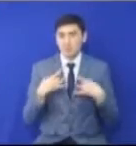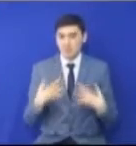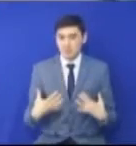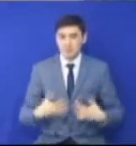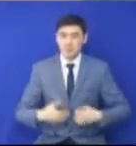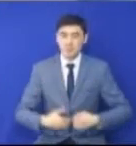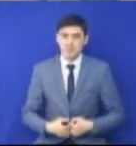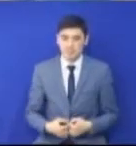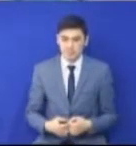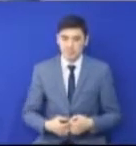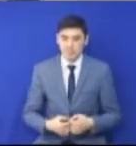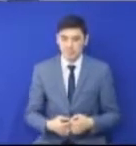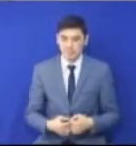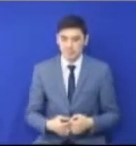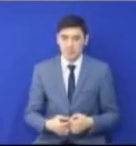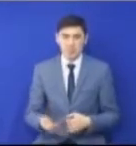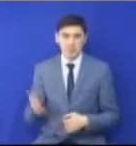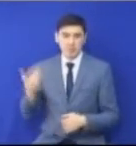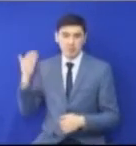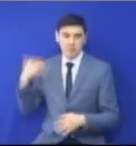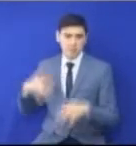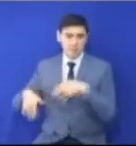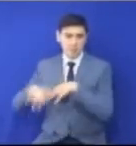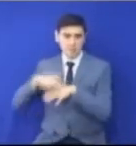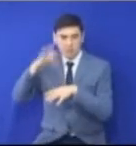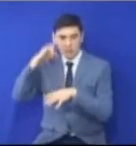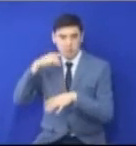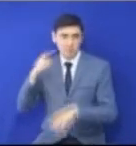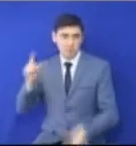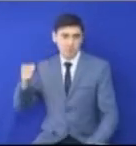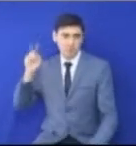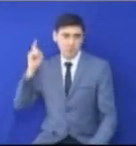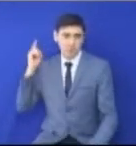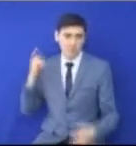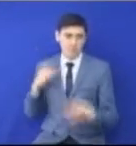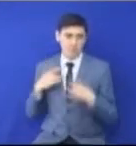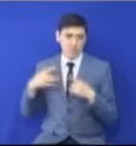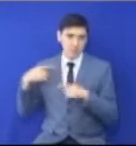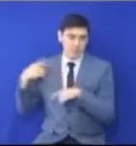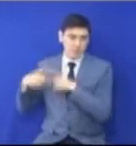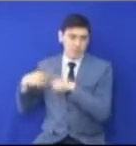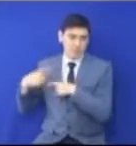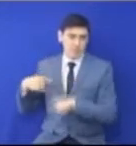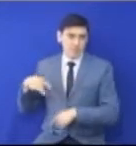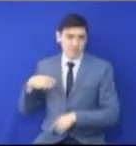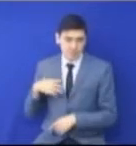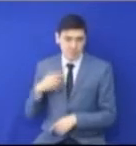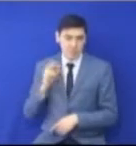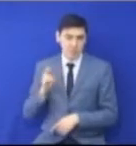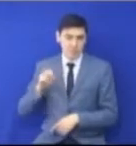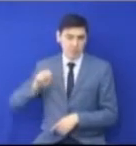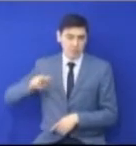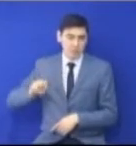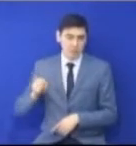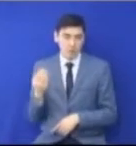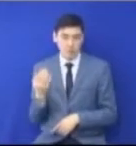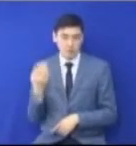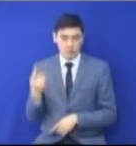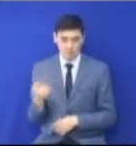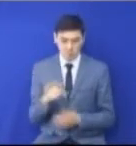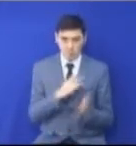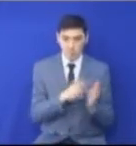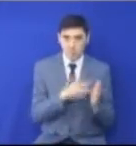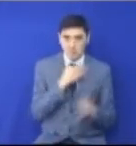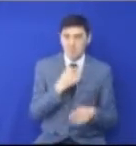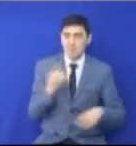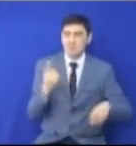елімізде қазақтың бұрынғы көнерген келе жатқан бұрыннан келе жатқан дәстүрлі мерекесі қауышу көрсетуді қаламызда тұңғыш рет атап өтіп